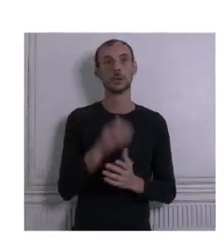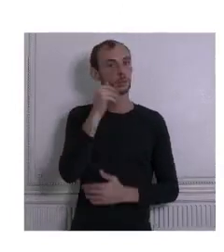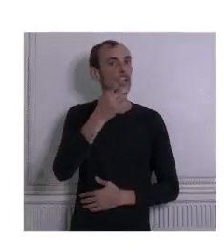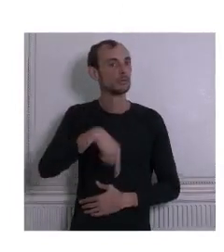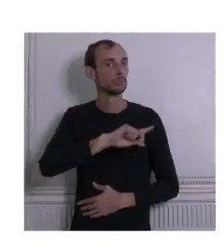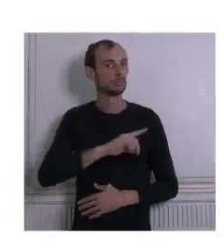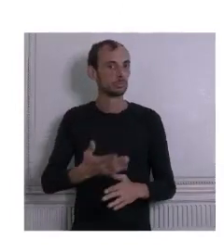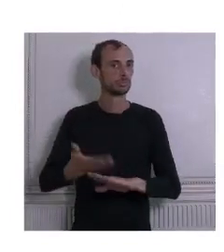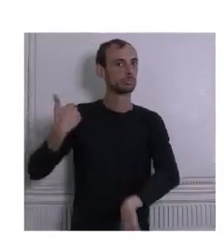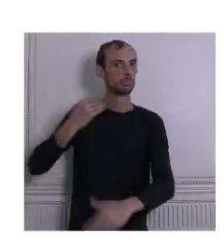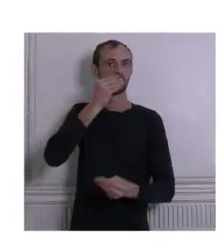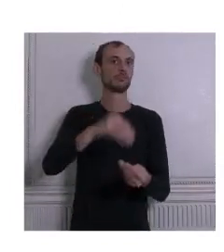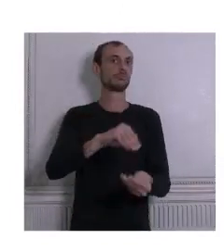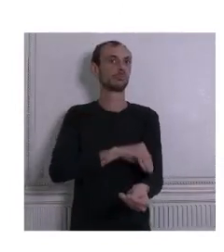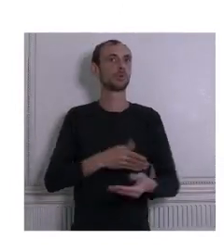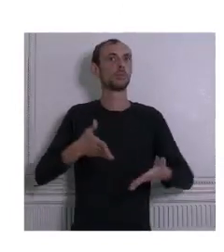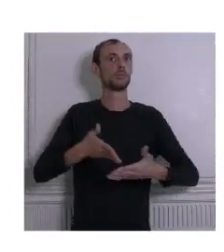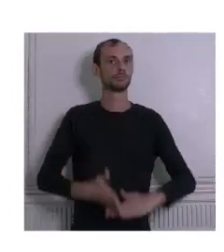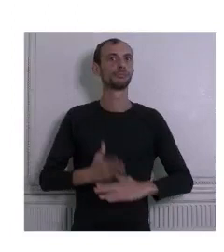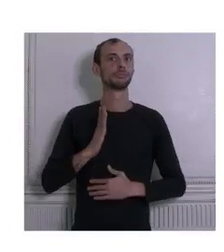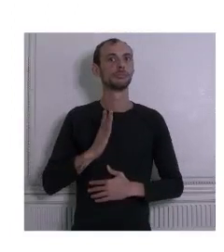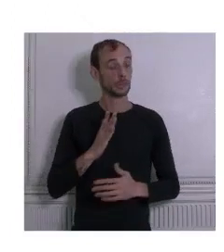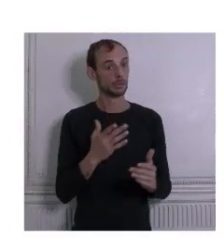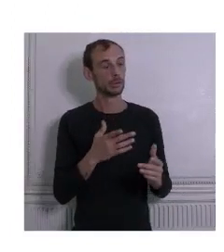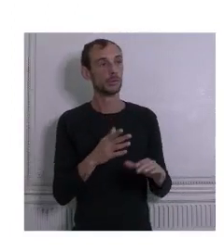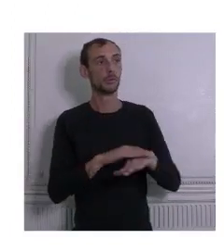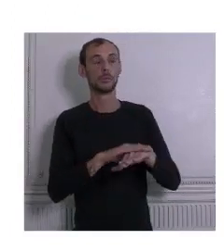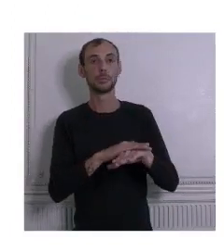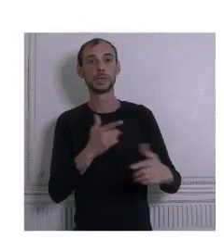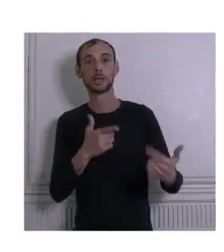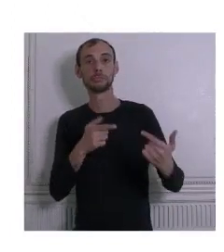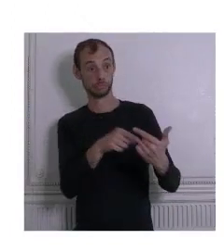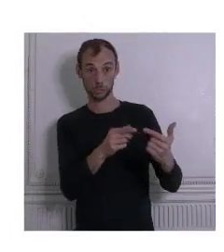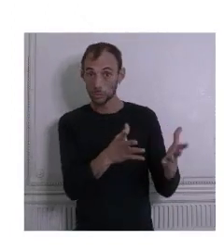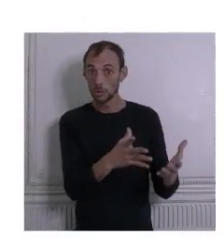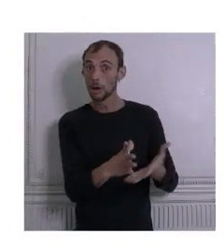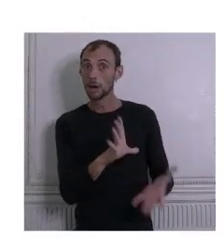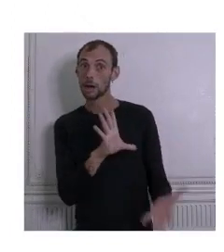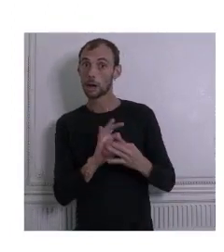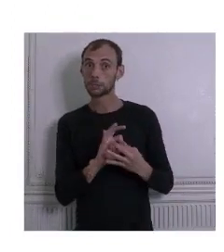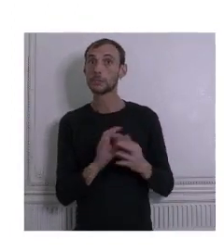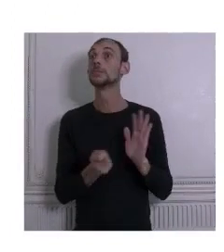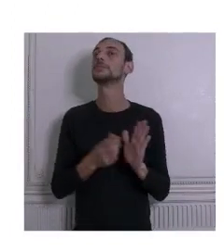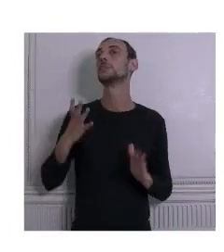les départs tôt. Et puis, en 2020, et je veux ici